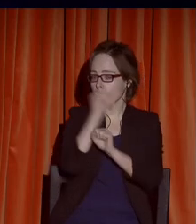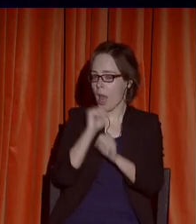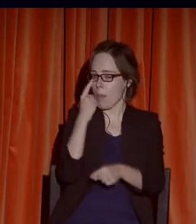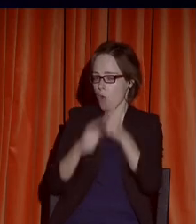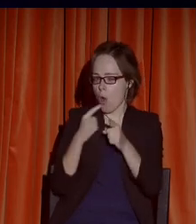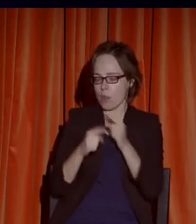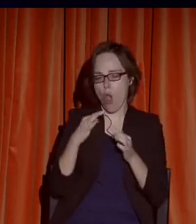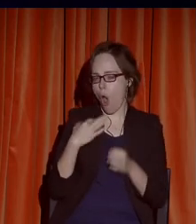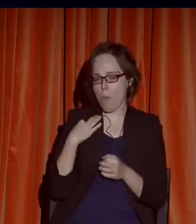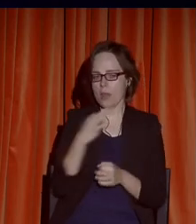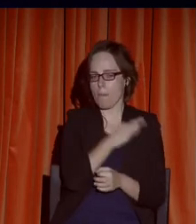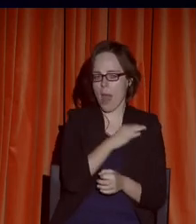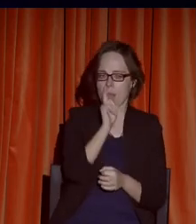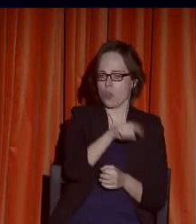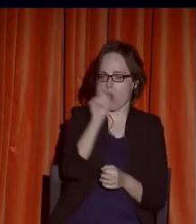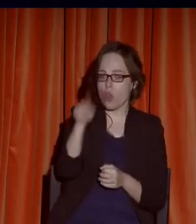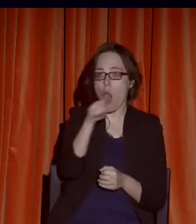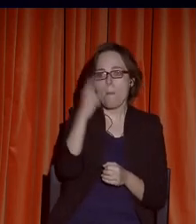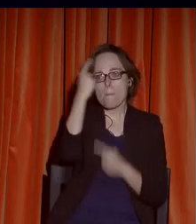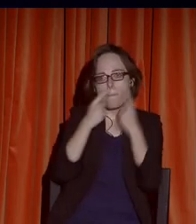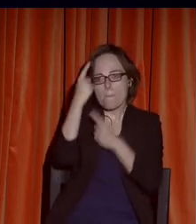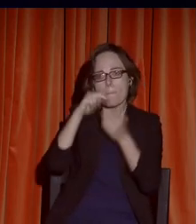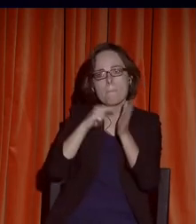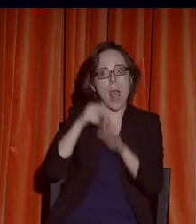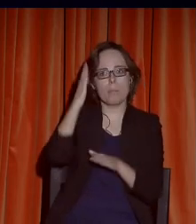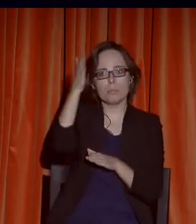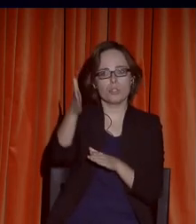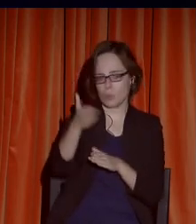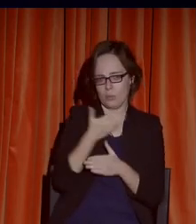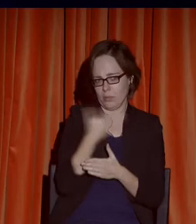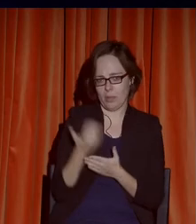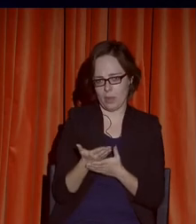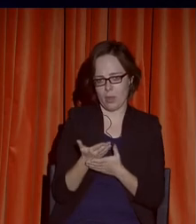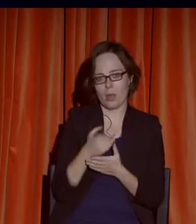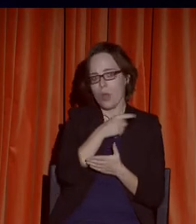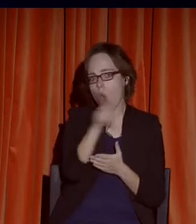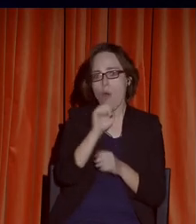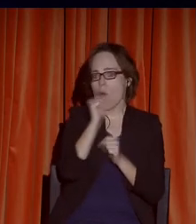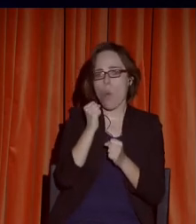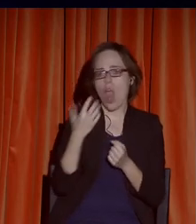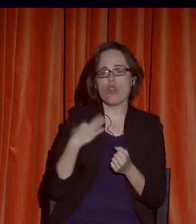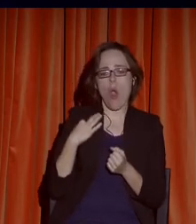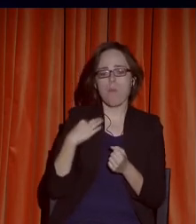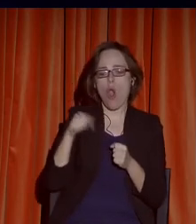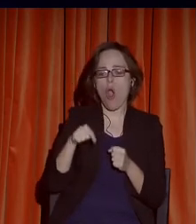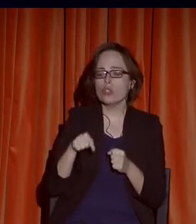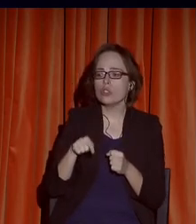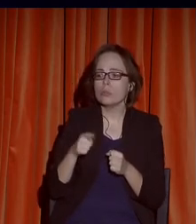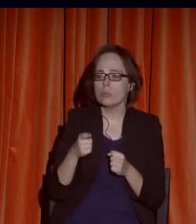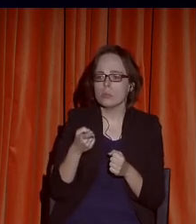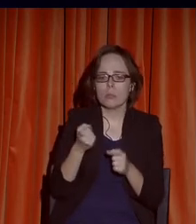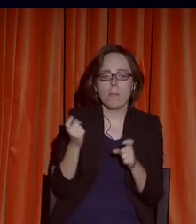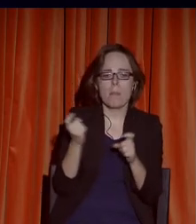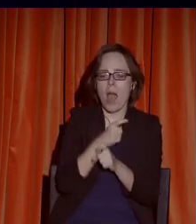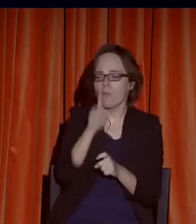opcji politycznej nie ma długoterminowej wizji i nikogo nie obchodzi, co się stanie z ludźmi w tym kraju. Ich obchodzi tylko, co